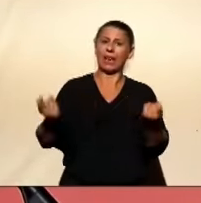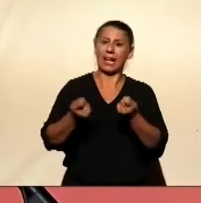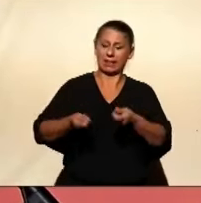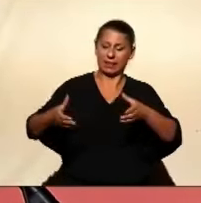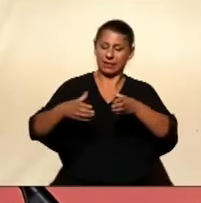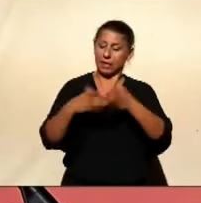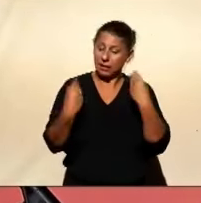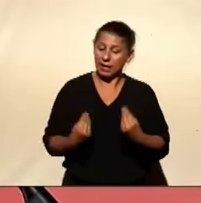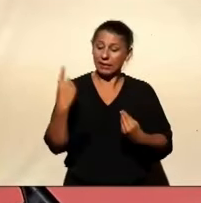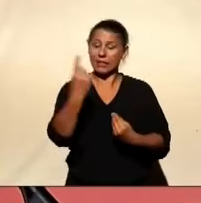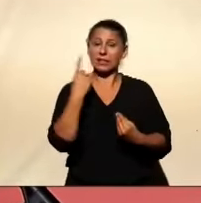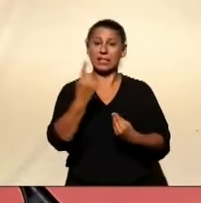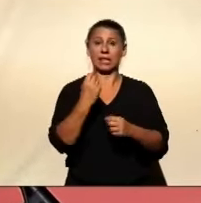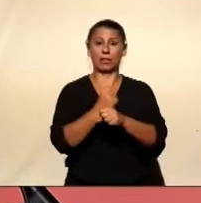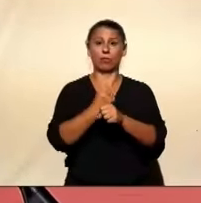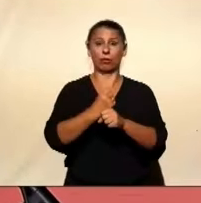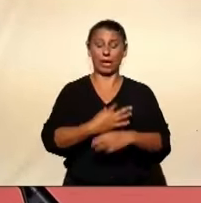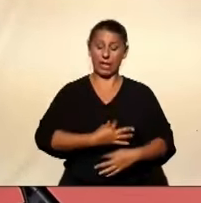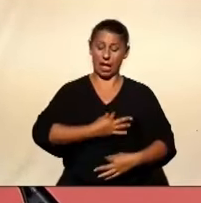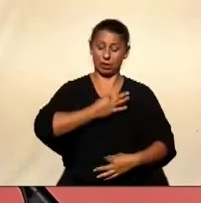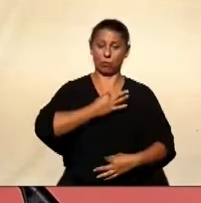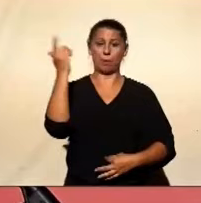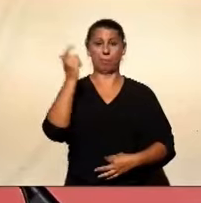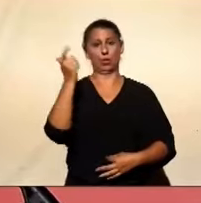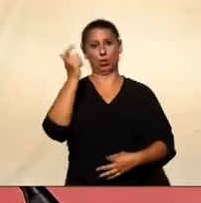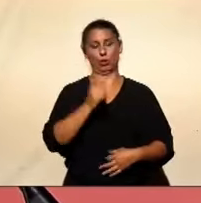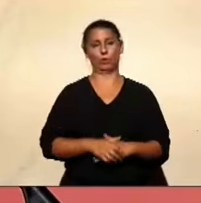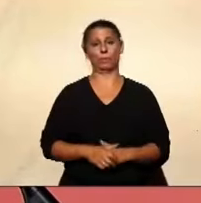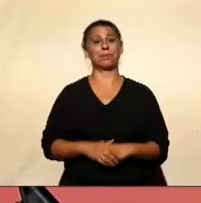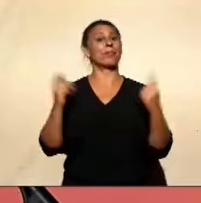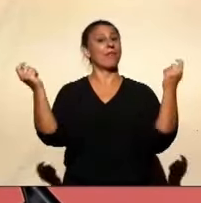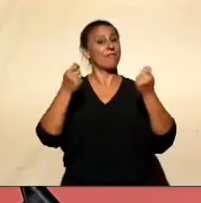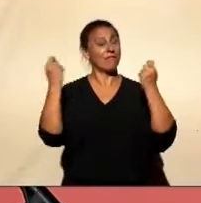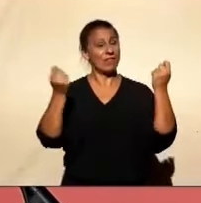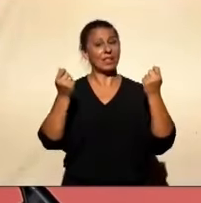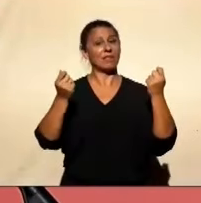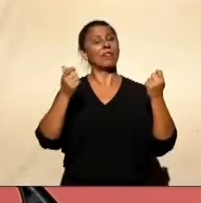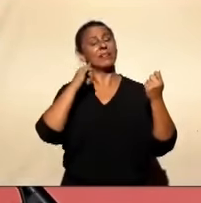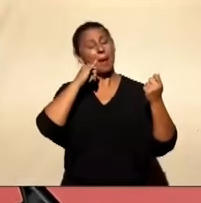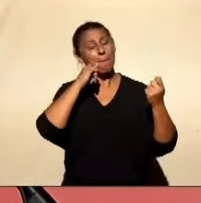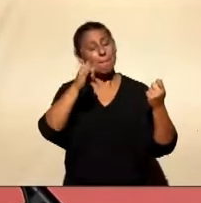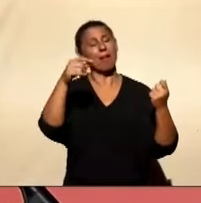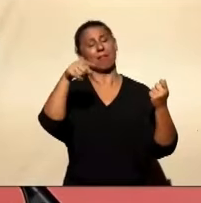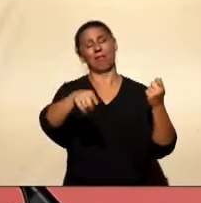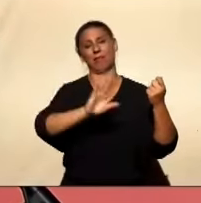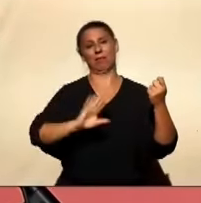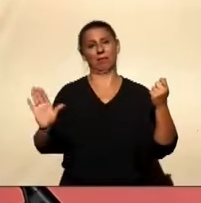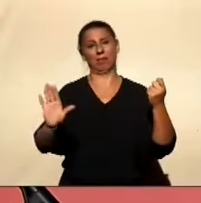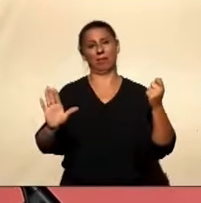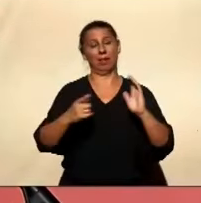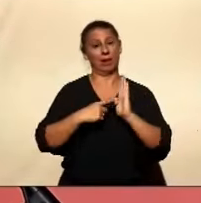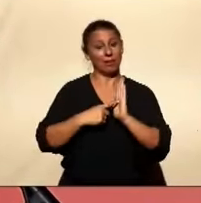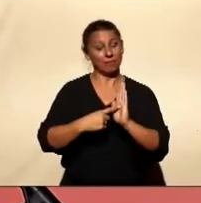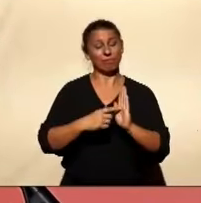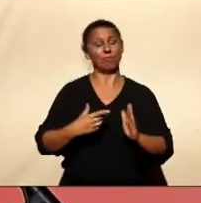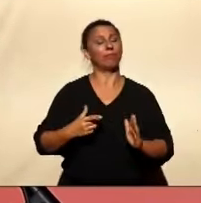συνθήκες δουλειάς, για αξιοπρεπείς μισθούς. Το φεστιβάλ ήταν πάντα εκεί για να δίνει